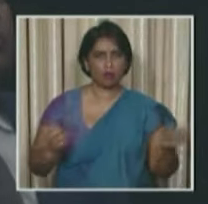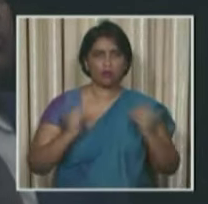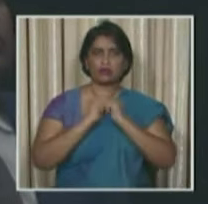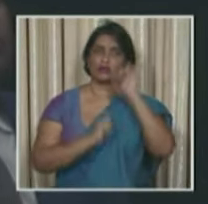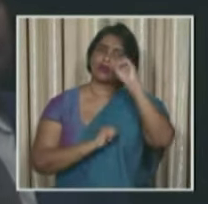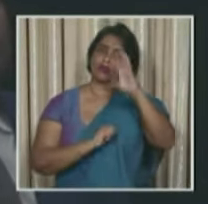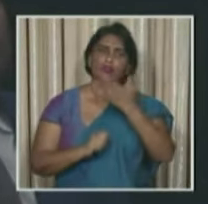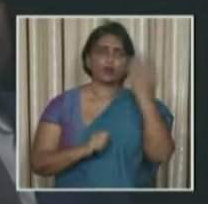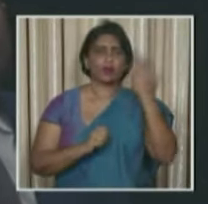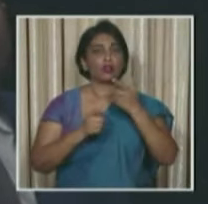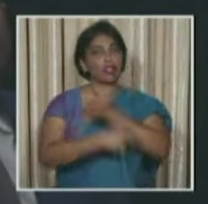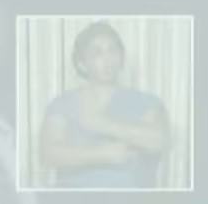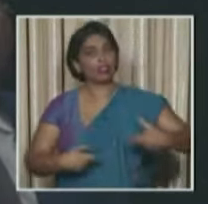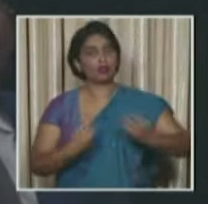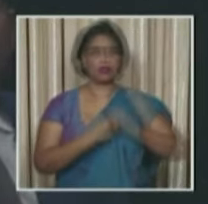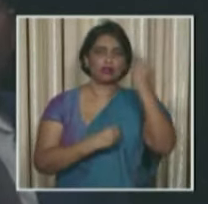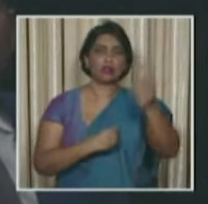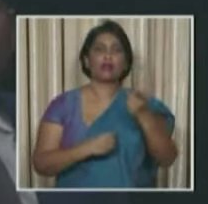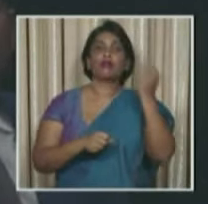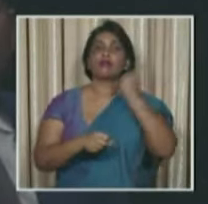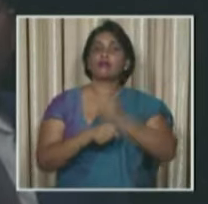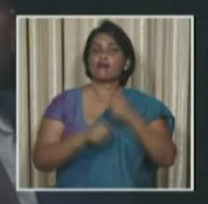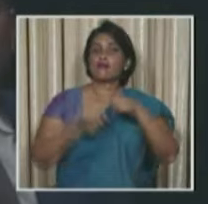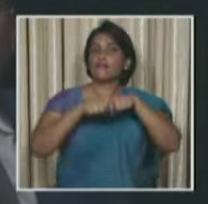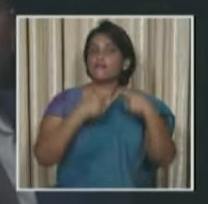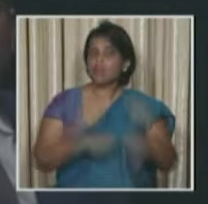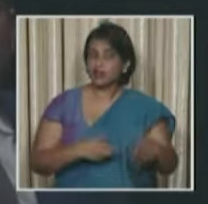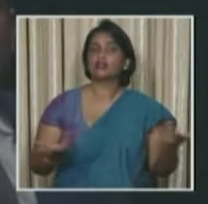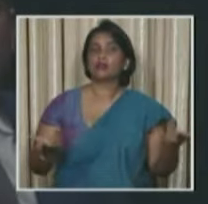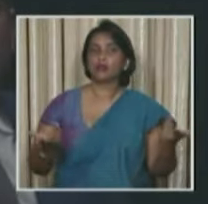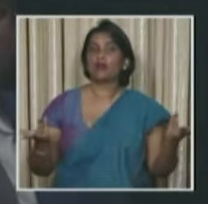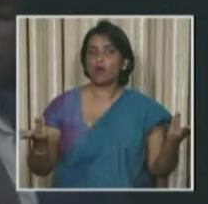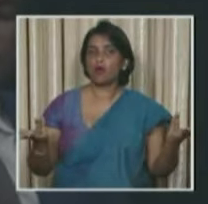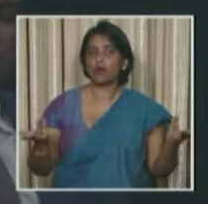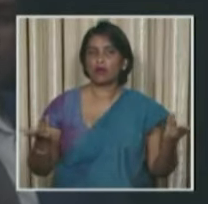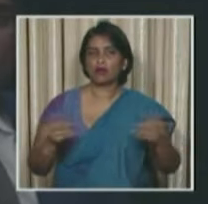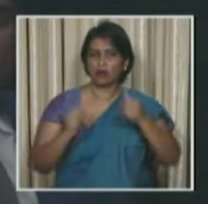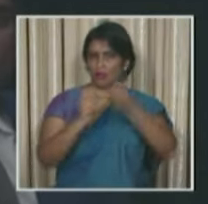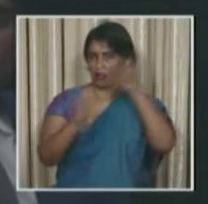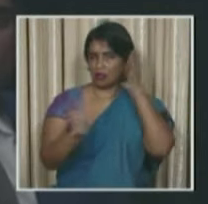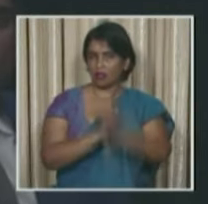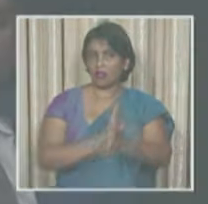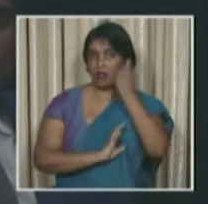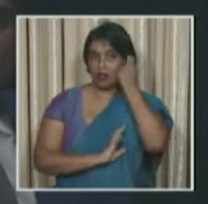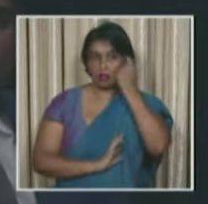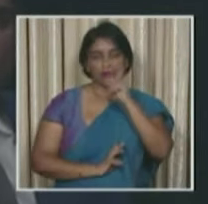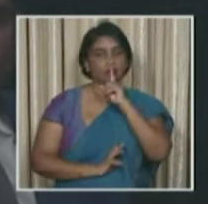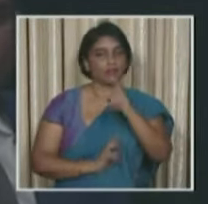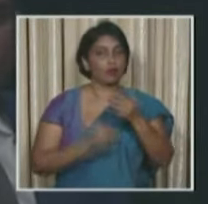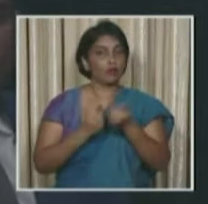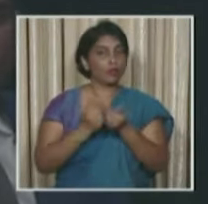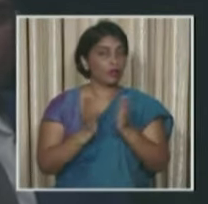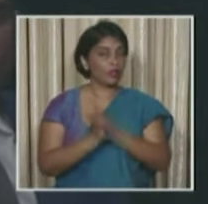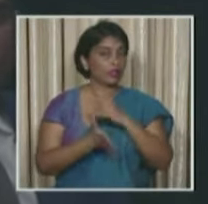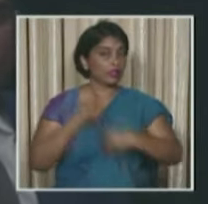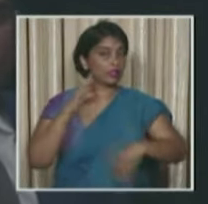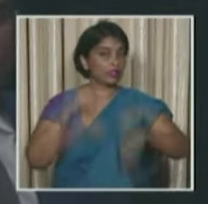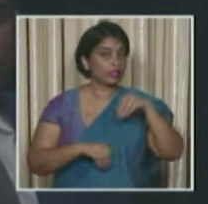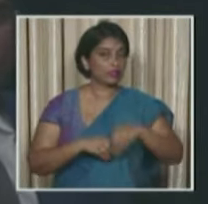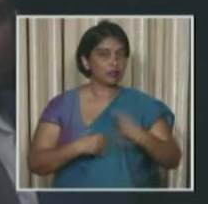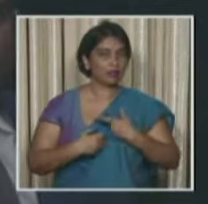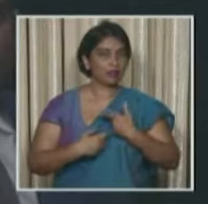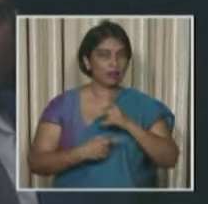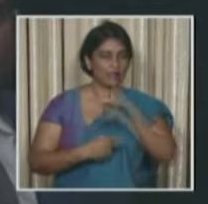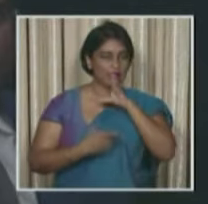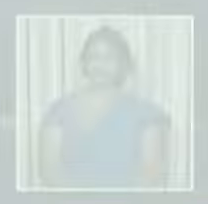පත්වීම් දෙන්න පුළුවන් තනතුරු දෙන්න පුළුවන්. කොහෙන්ද රජයේ වියදමක් දරලා තියෙන්නේ? මේ වැරදි චෝදනා කරලා තමන්ගේ මේ දේශපාලන නිරුවත